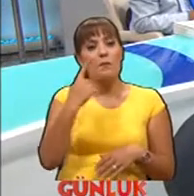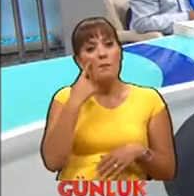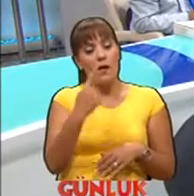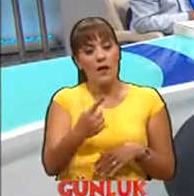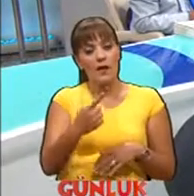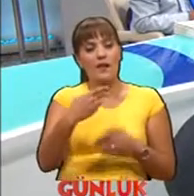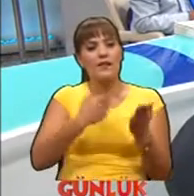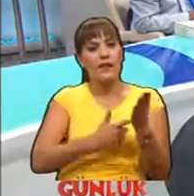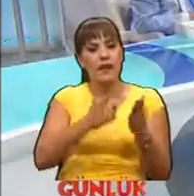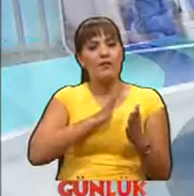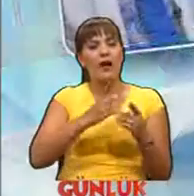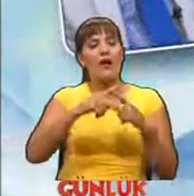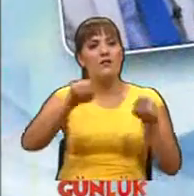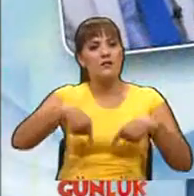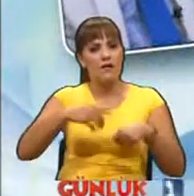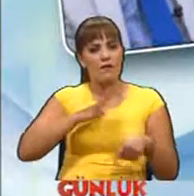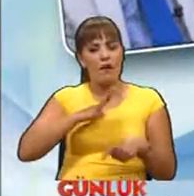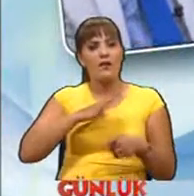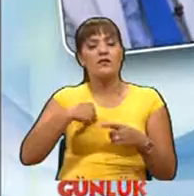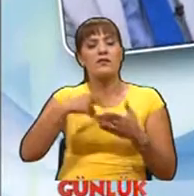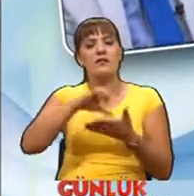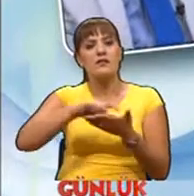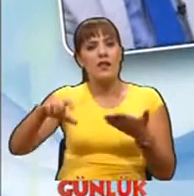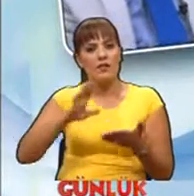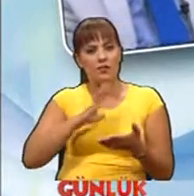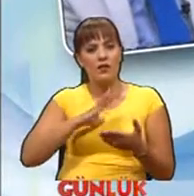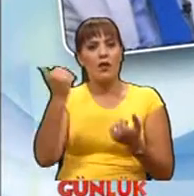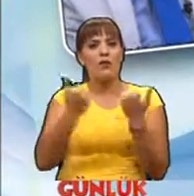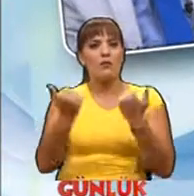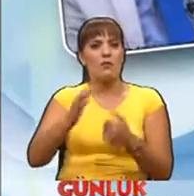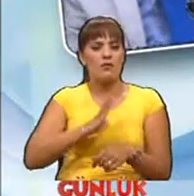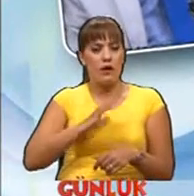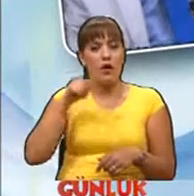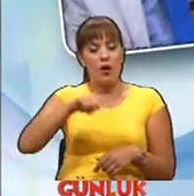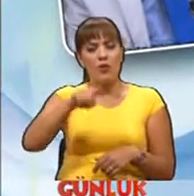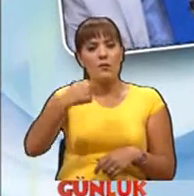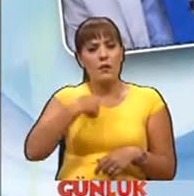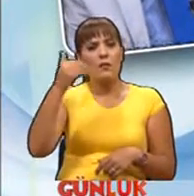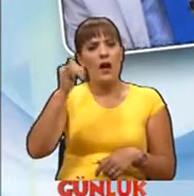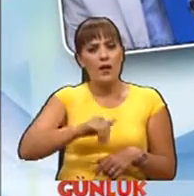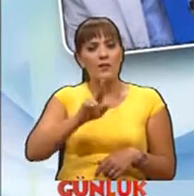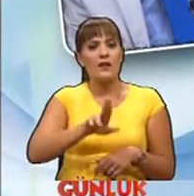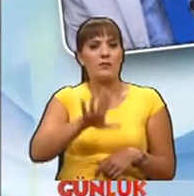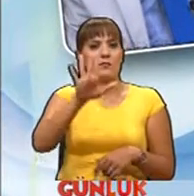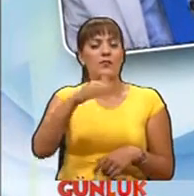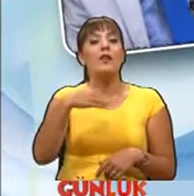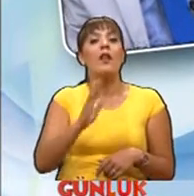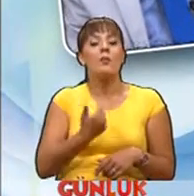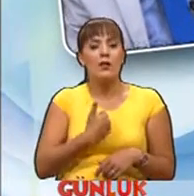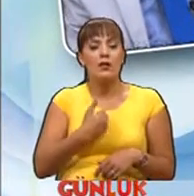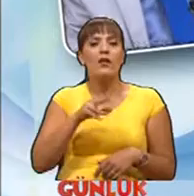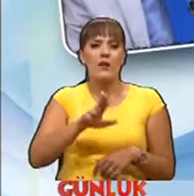bak tarla var, arsa var, hisse senedi var, otomobil var. Orada benim hakkım 75 değil